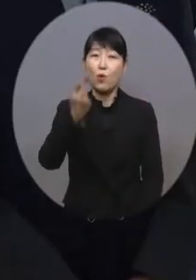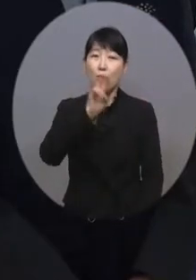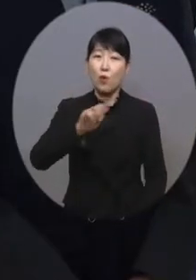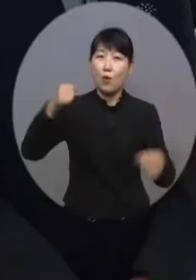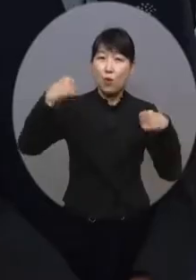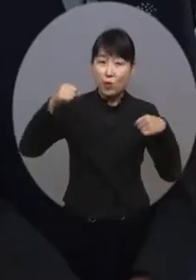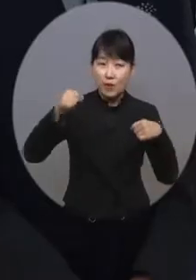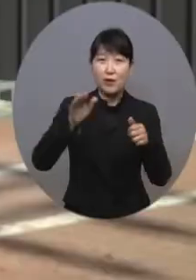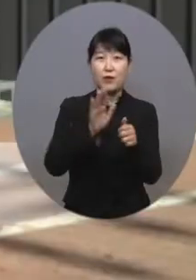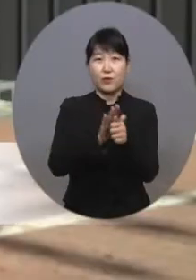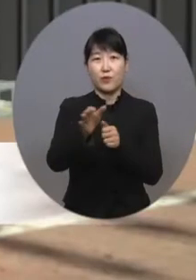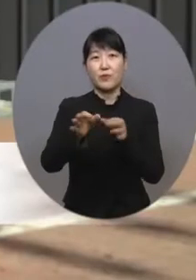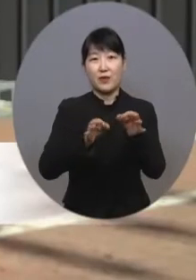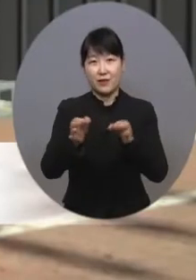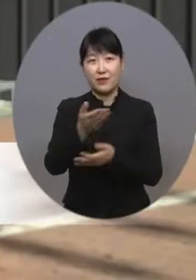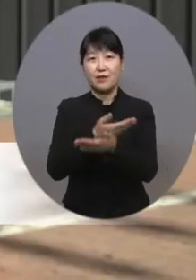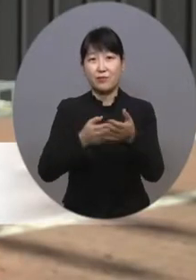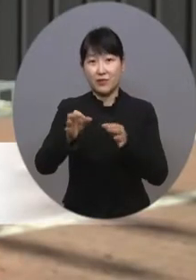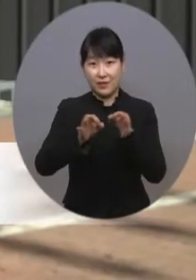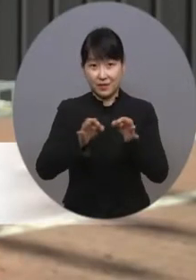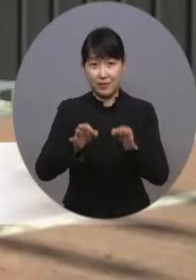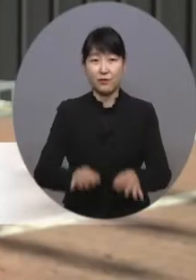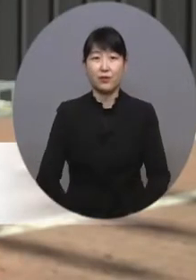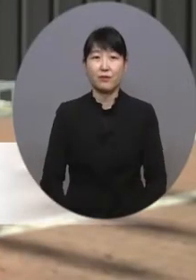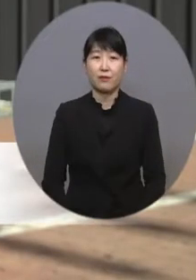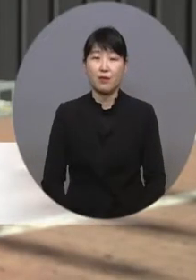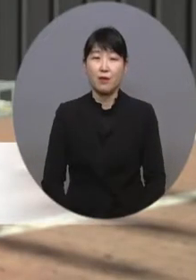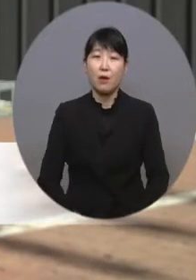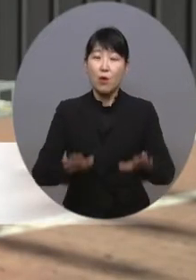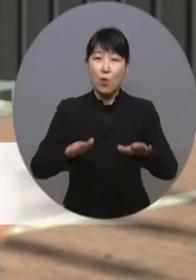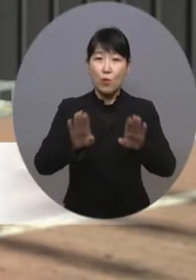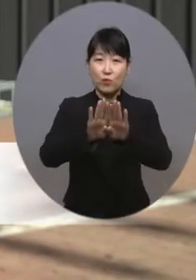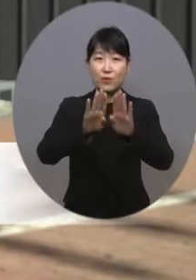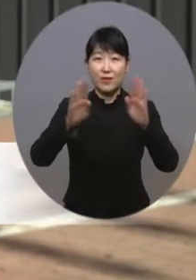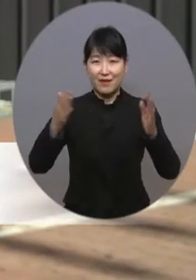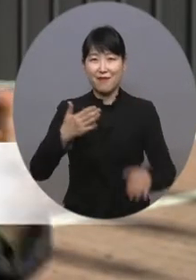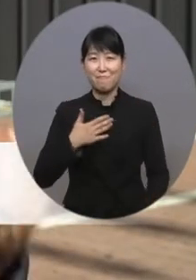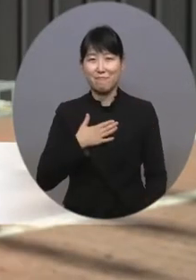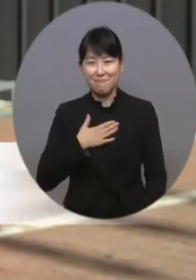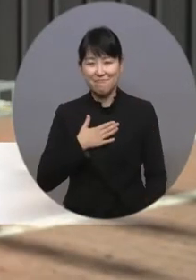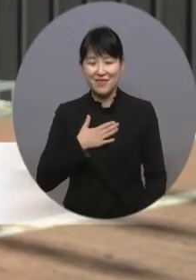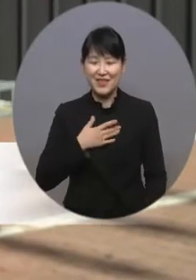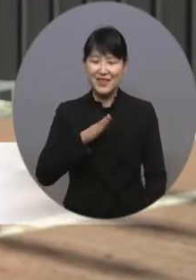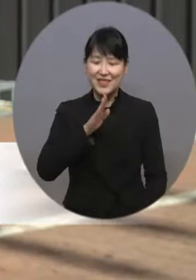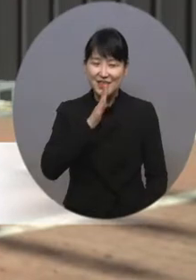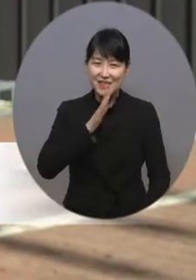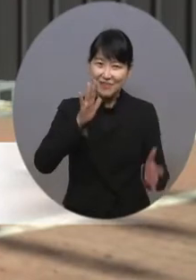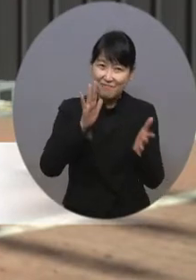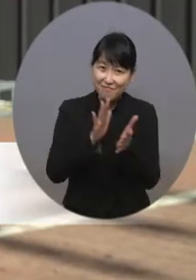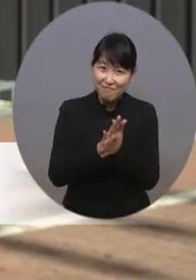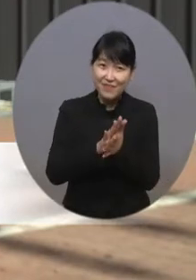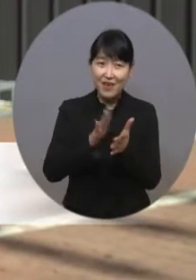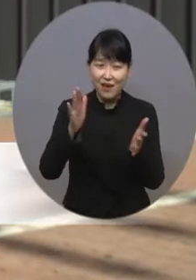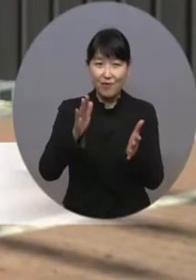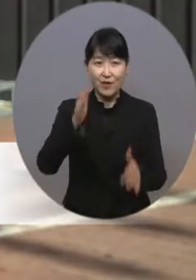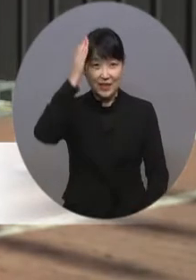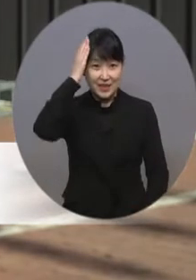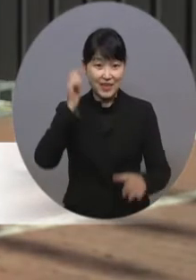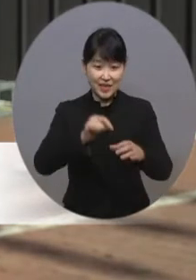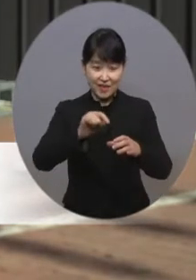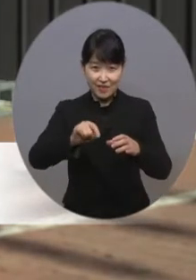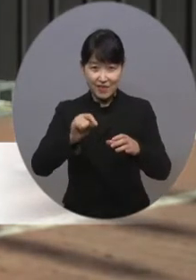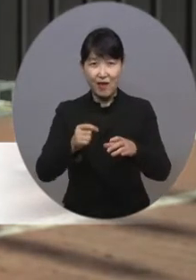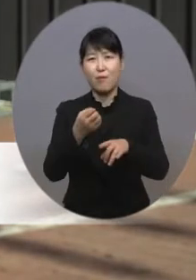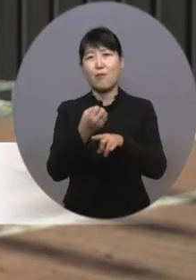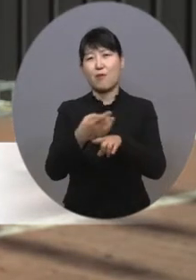플리마켓도 열렸습니다. 오늘 연탄은행 문을 열어서 제 가슴이 정말 뜨겁고 연탄이 금탄이